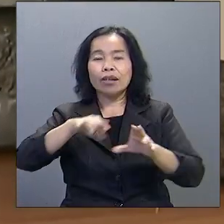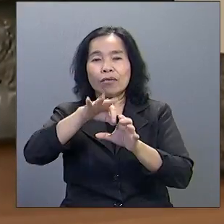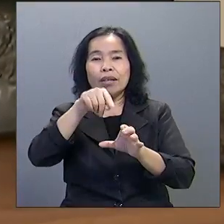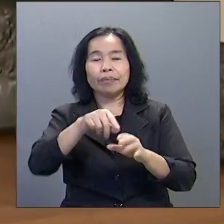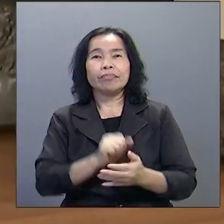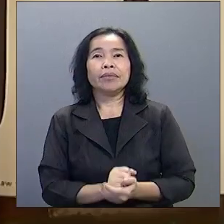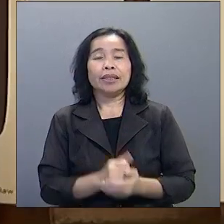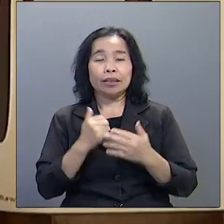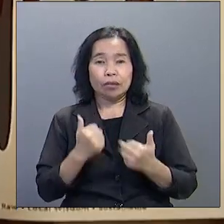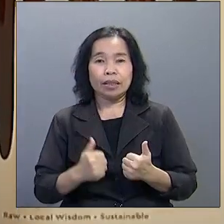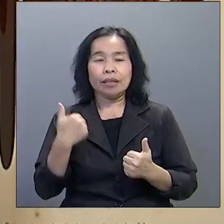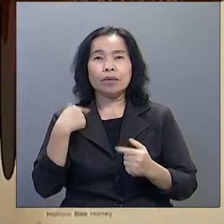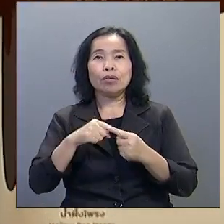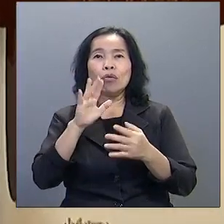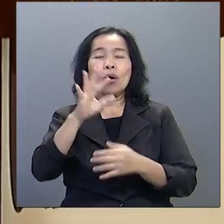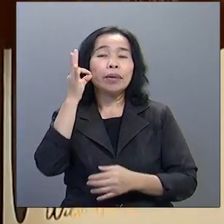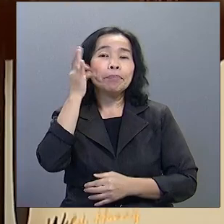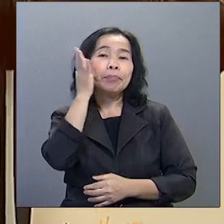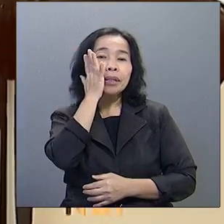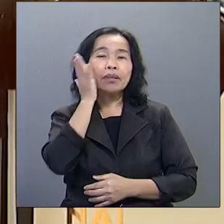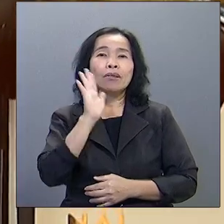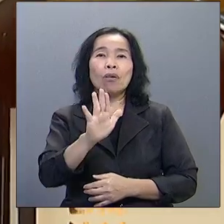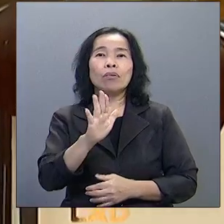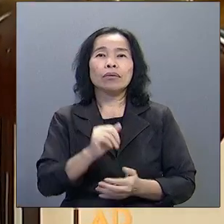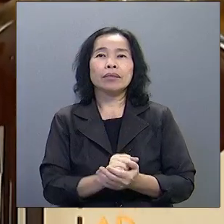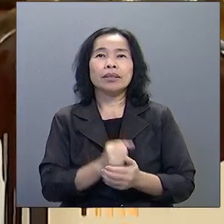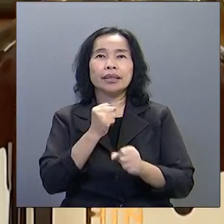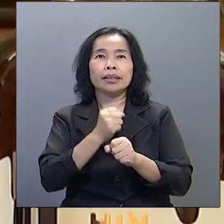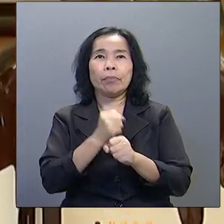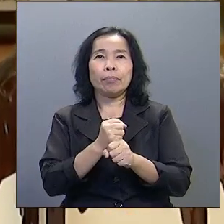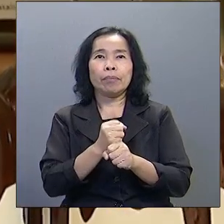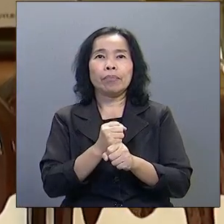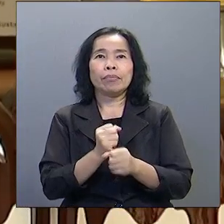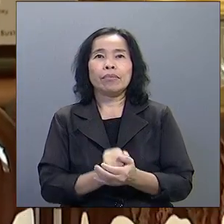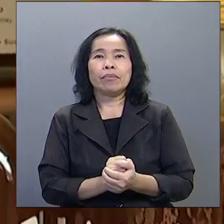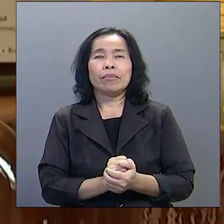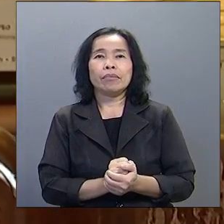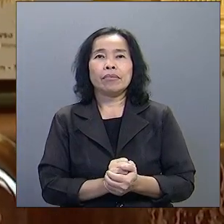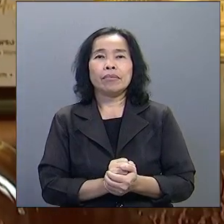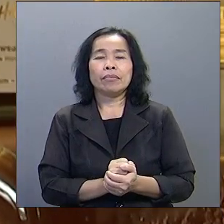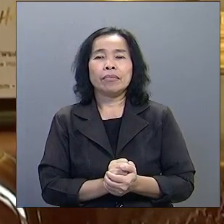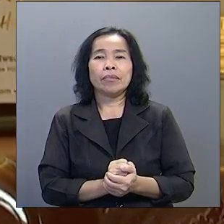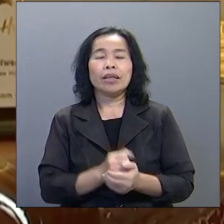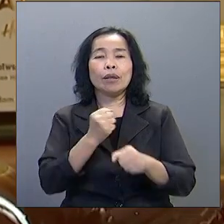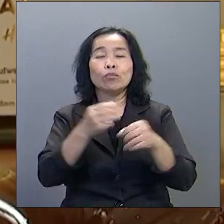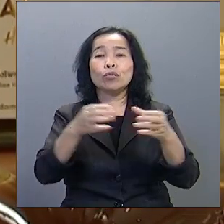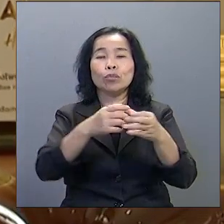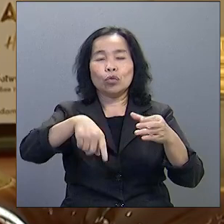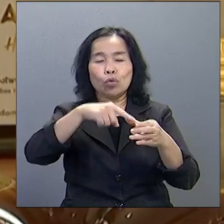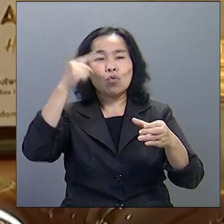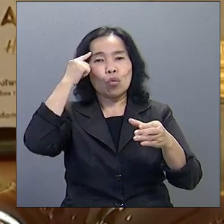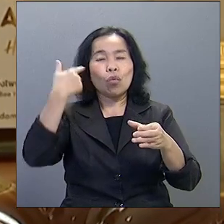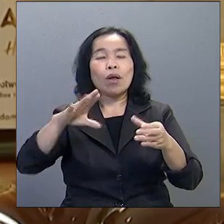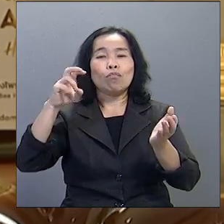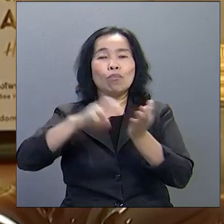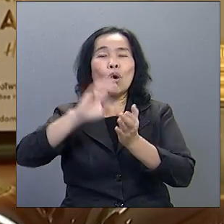สุดเราก็เพิ่งเอาตัวน้ำผึ้งของห้วยหินลาดในเนาะก็ก็เป็นถือว่าเป็นชุมชนที่ได้รับการยอมรับจาก UNESCO